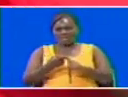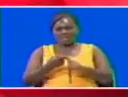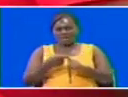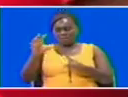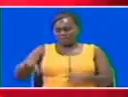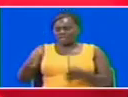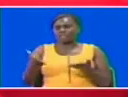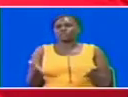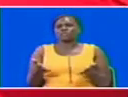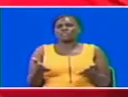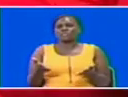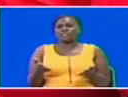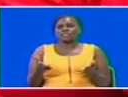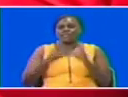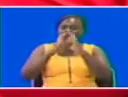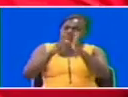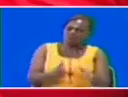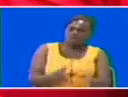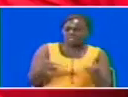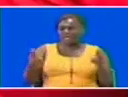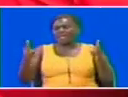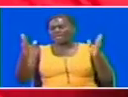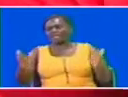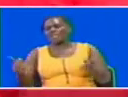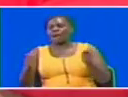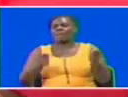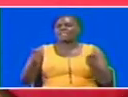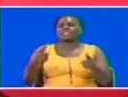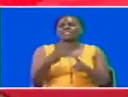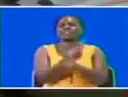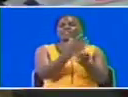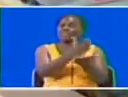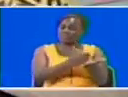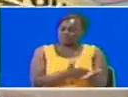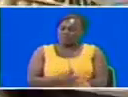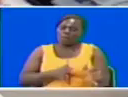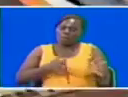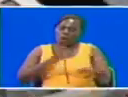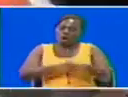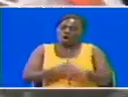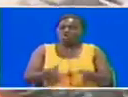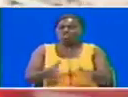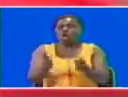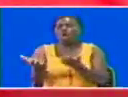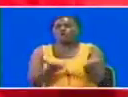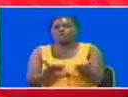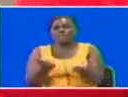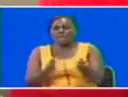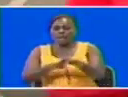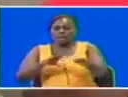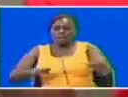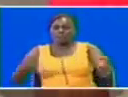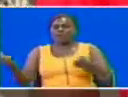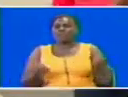sokoni hii leo. Sio watangazaji, waandishi au hata mameneja wa vitengo mbalimbali, watu walimiminika barabarani na haswa kwenye msongamano ya